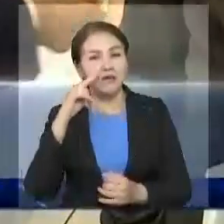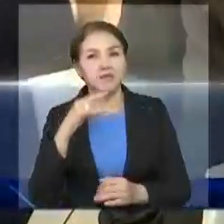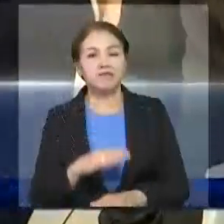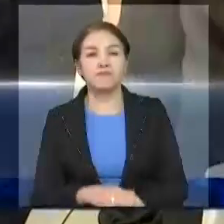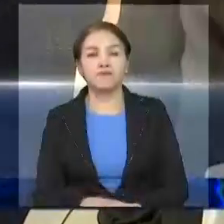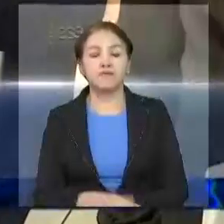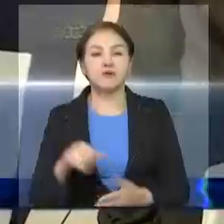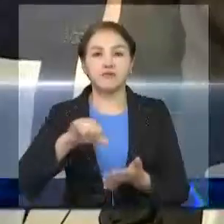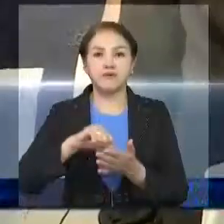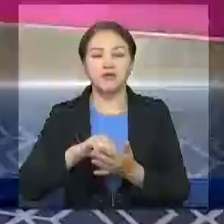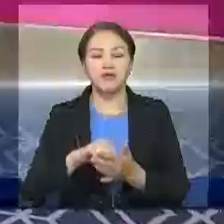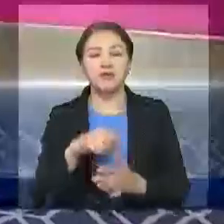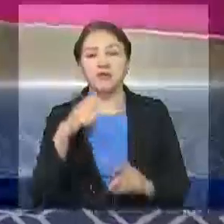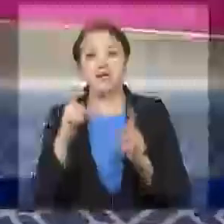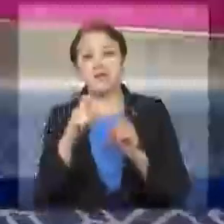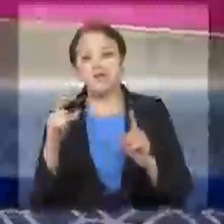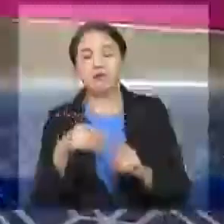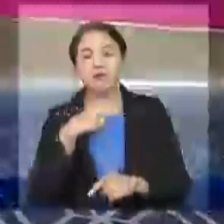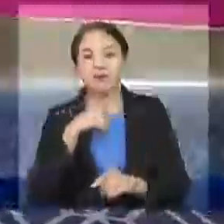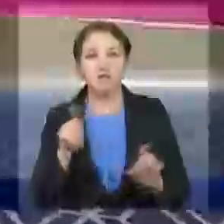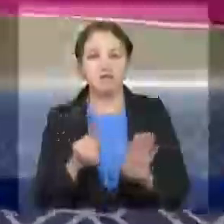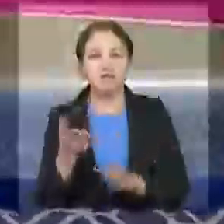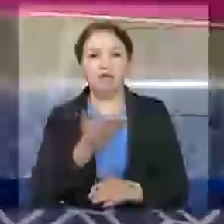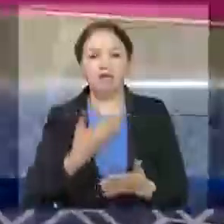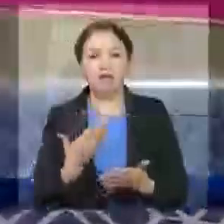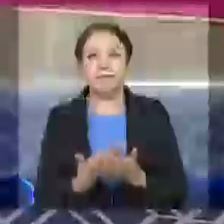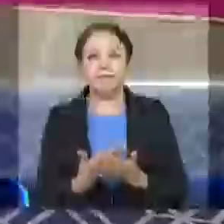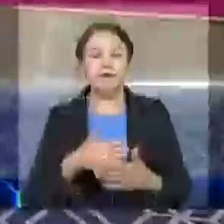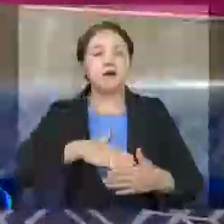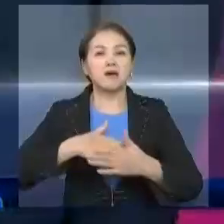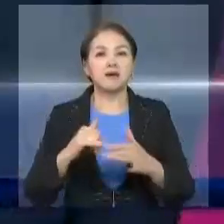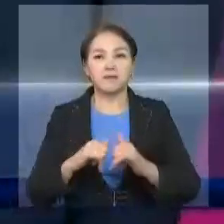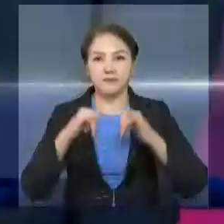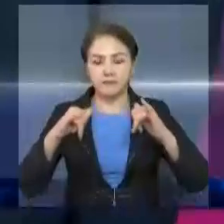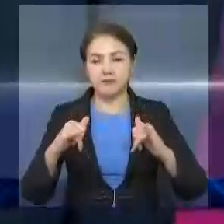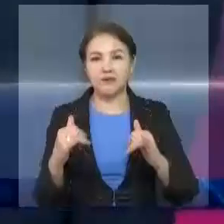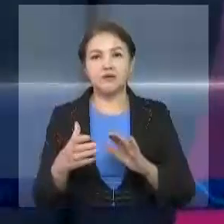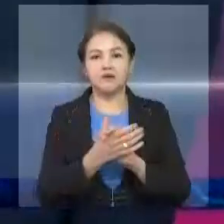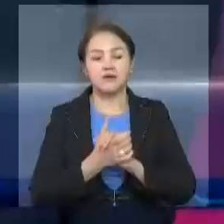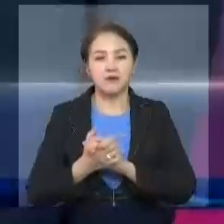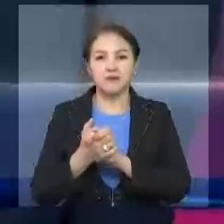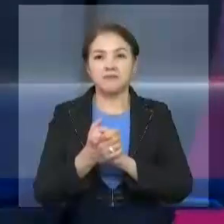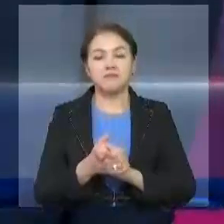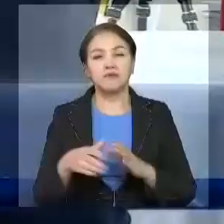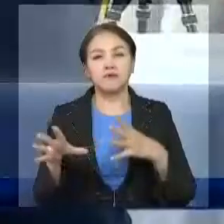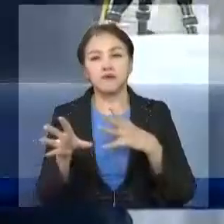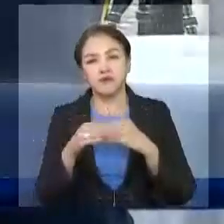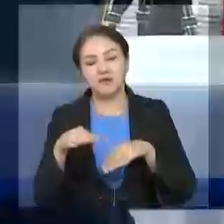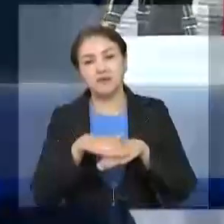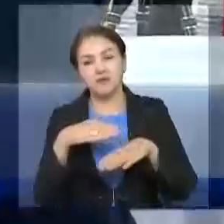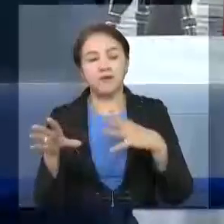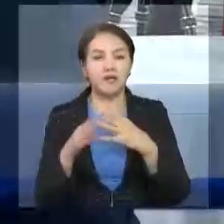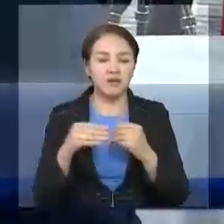делегации. Выступая с речью, Асхат Шахаров подчеркнул, что наши отношения активно развиваются в духе дружбы, добрососедства и